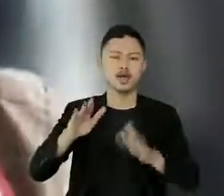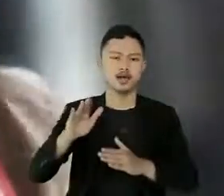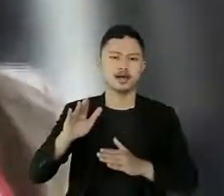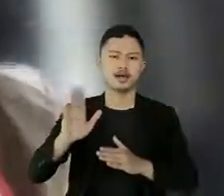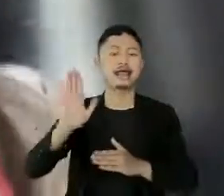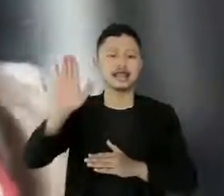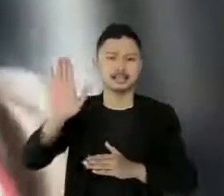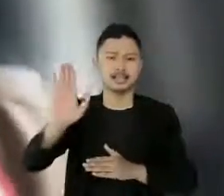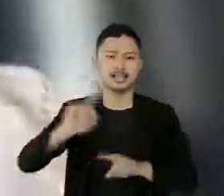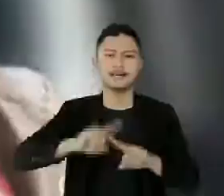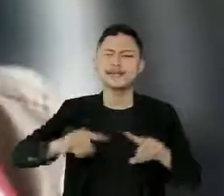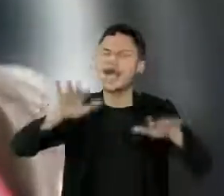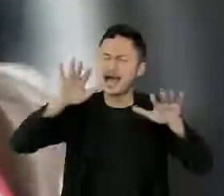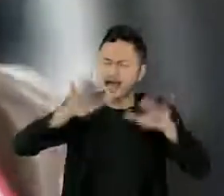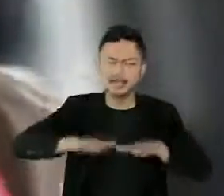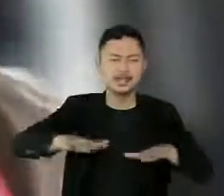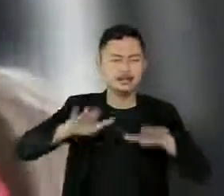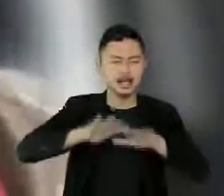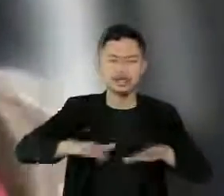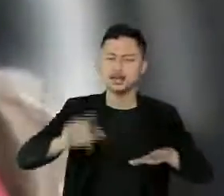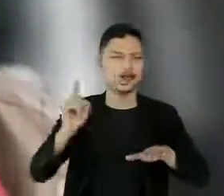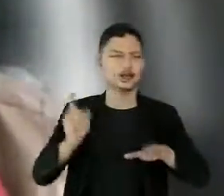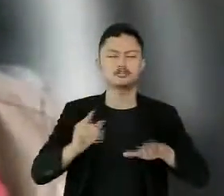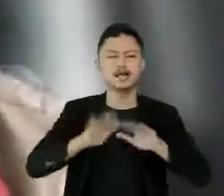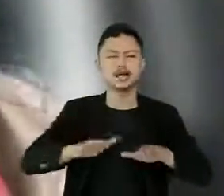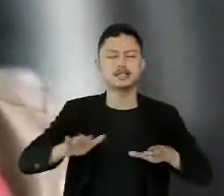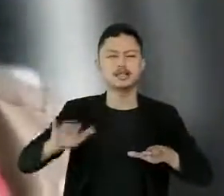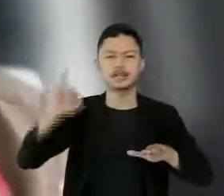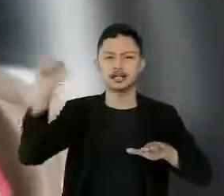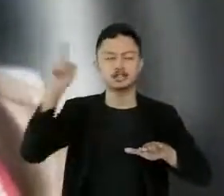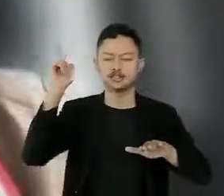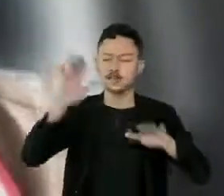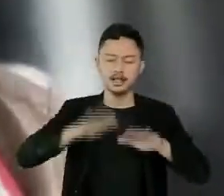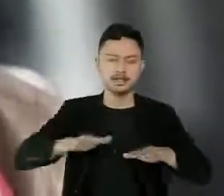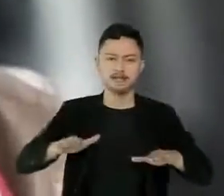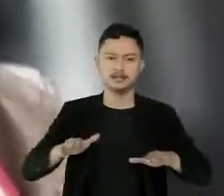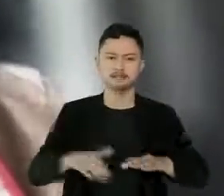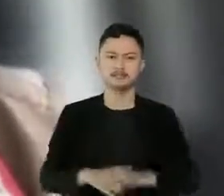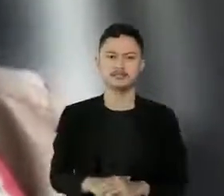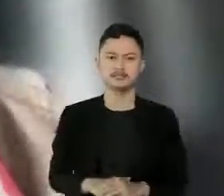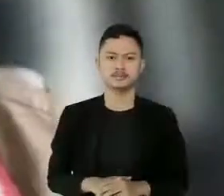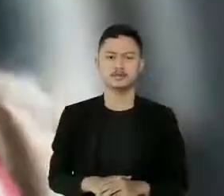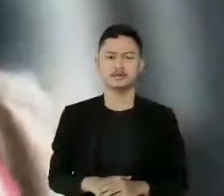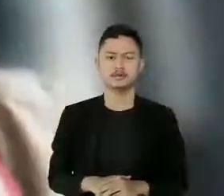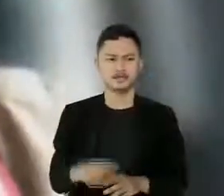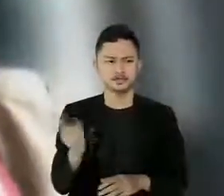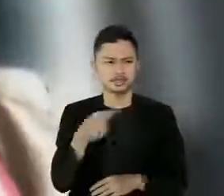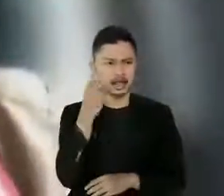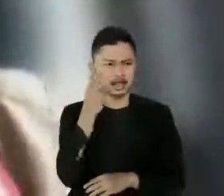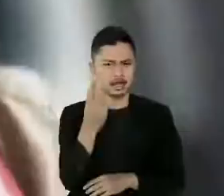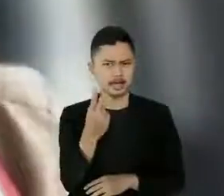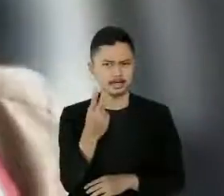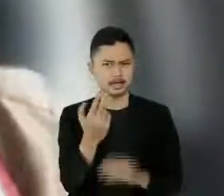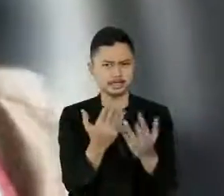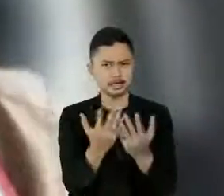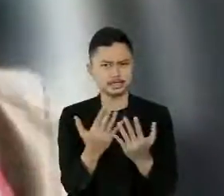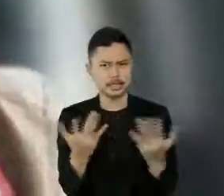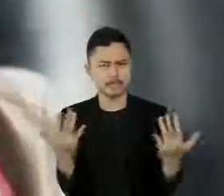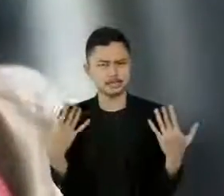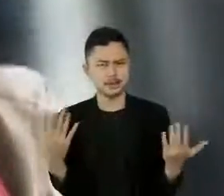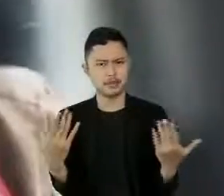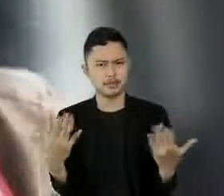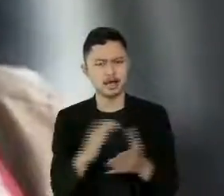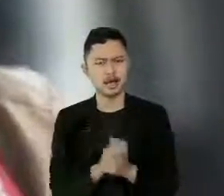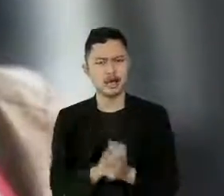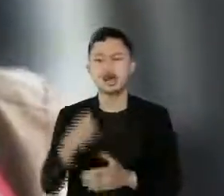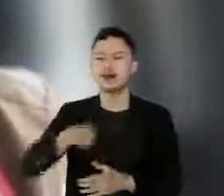harus kita lakukan dengan penuh kehati-hatian dan penuh kewaspadaan. Kita pantau situasi pasar, kita